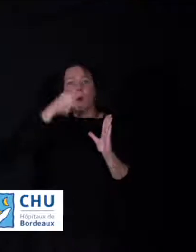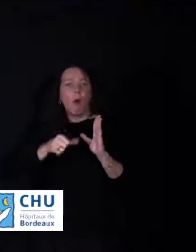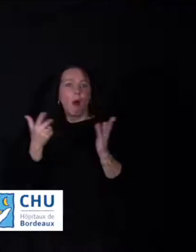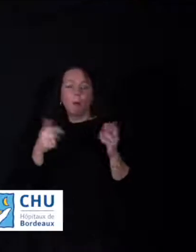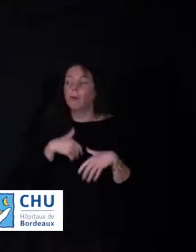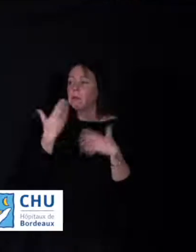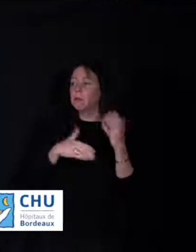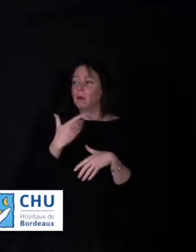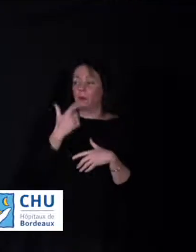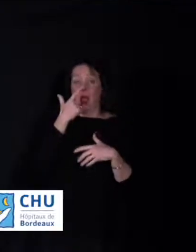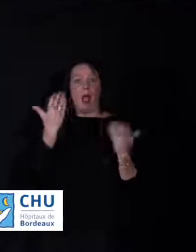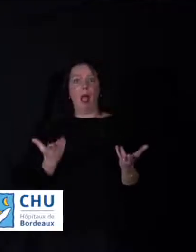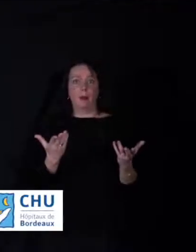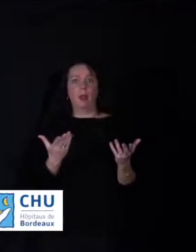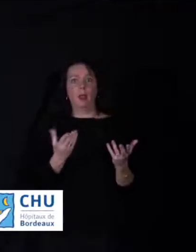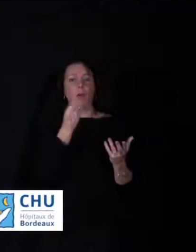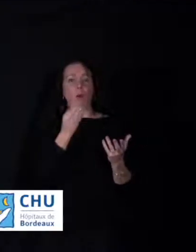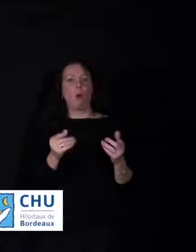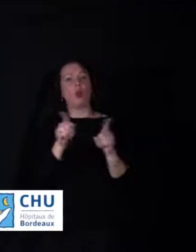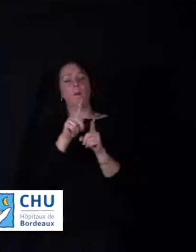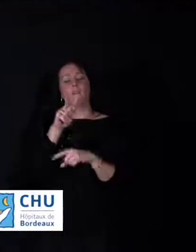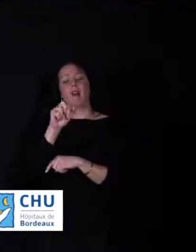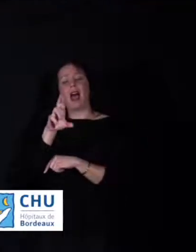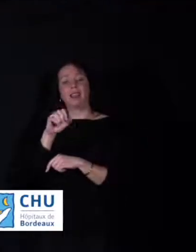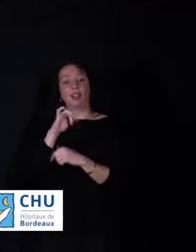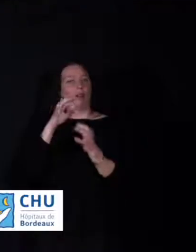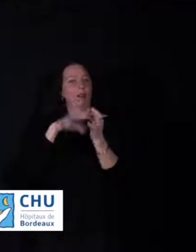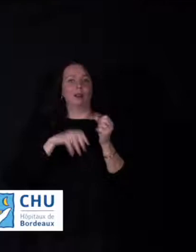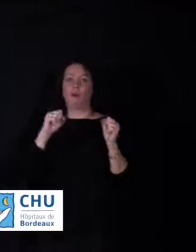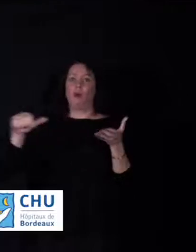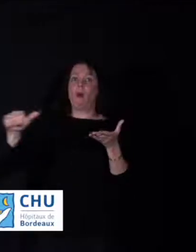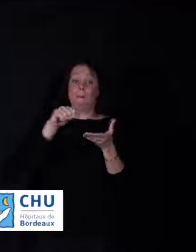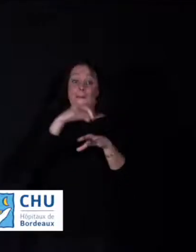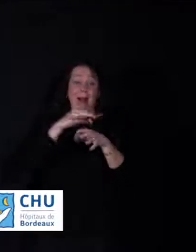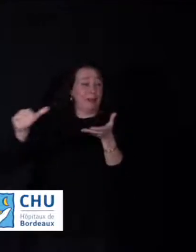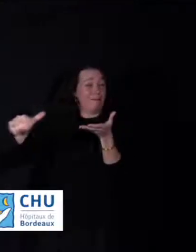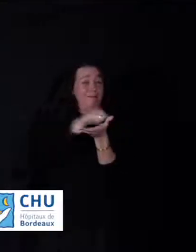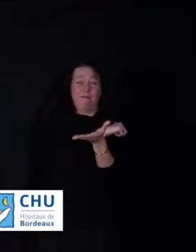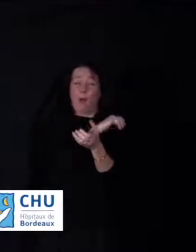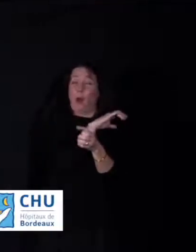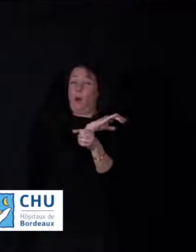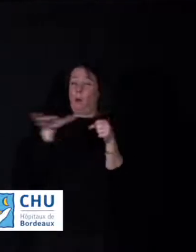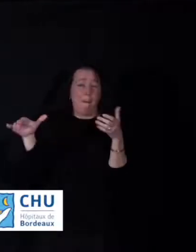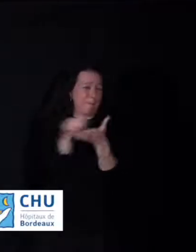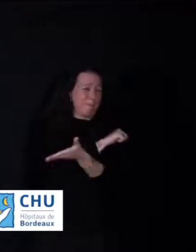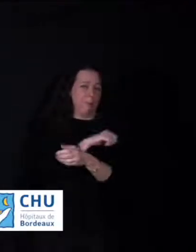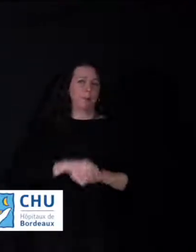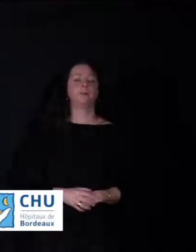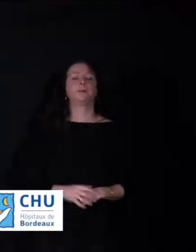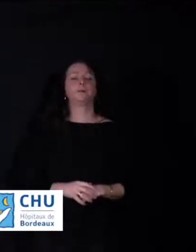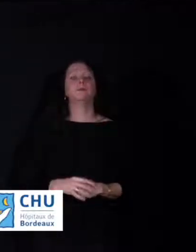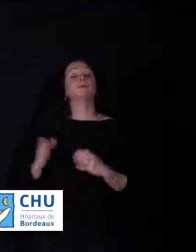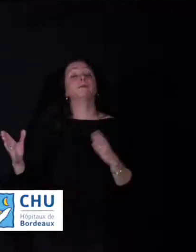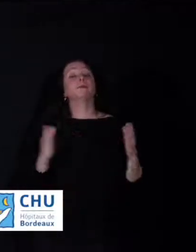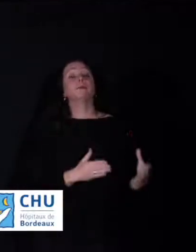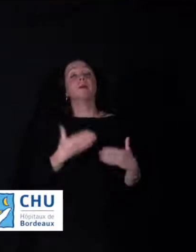si on est très fort, on arrive, comme pour la variole, à éradiquer la maladie. Qu'est-ce qui s'est passé en France?